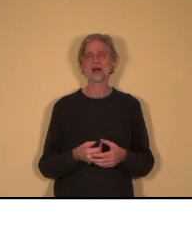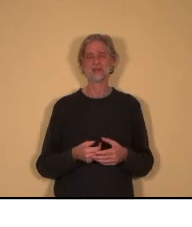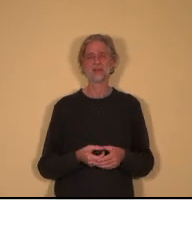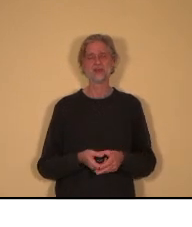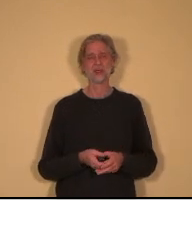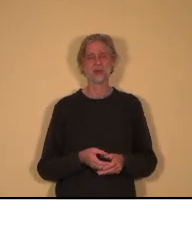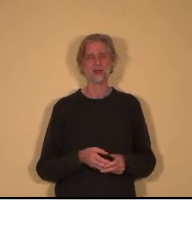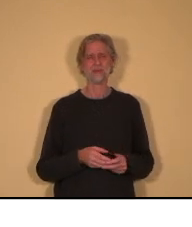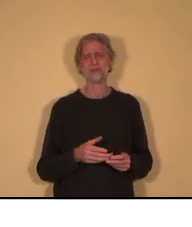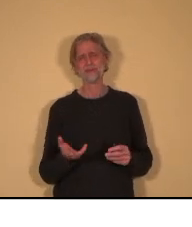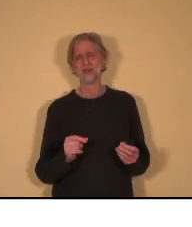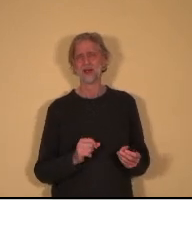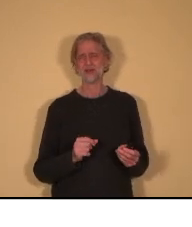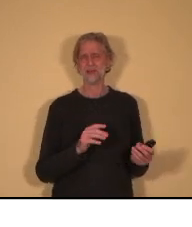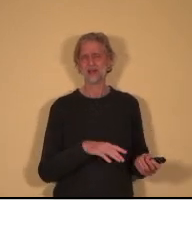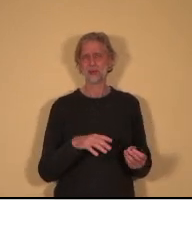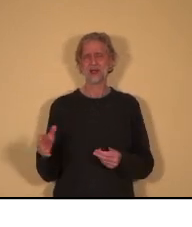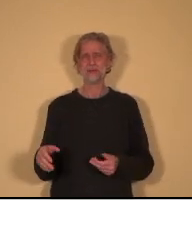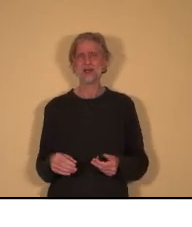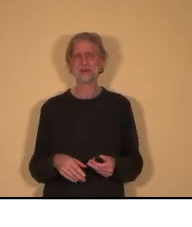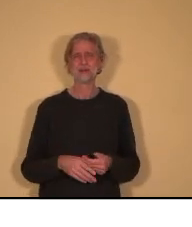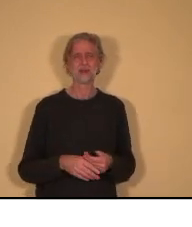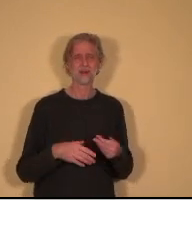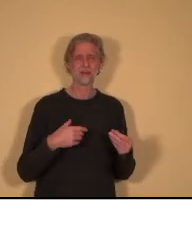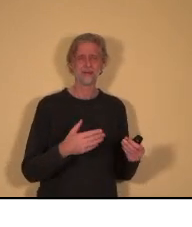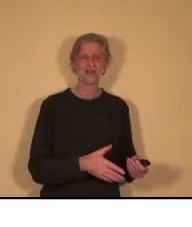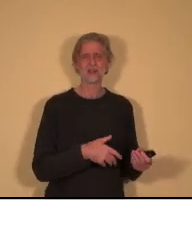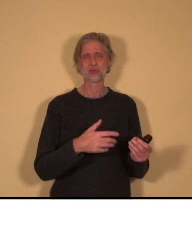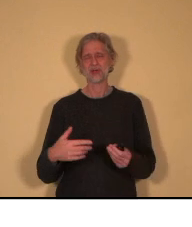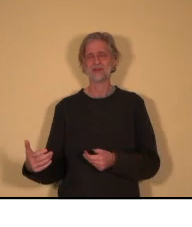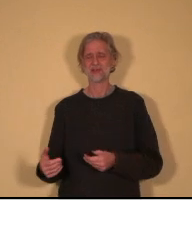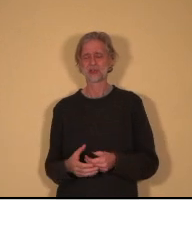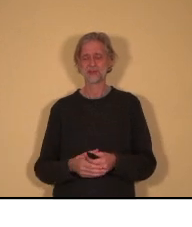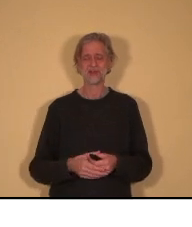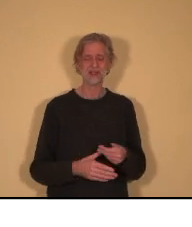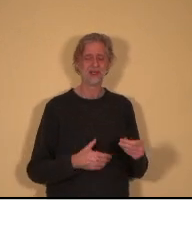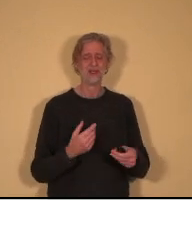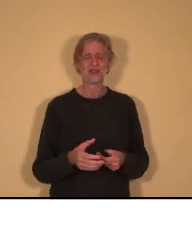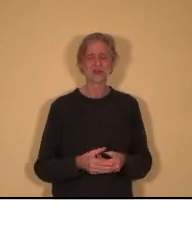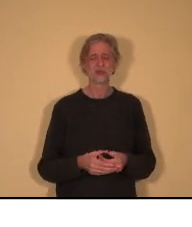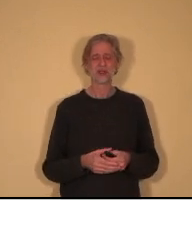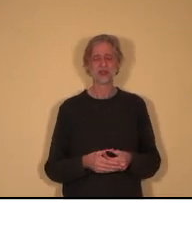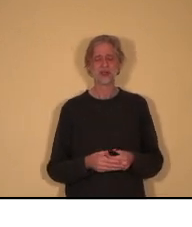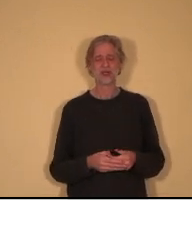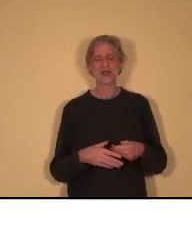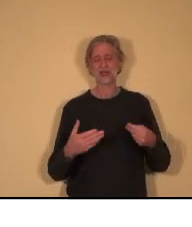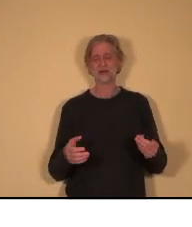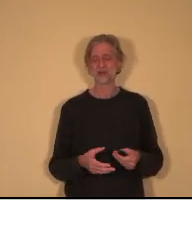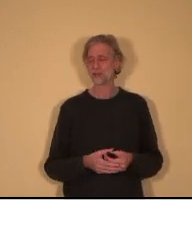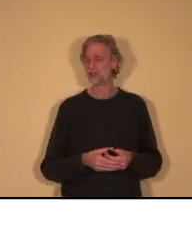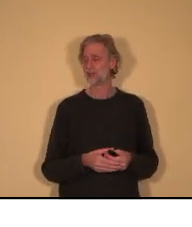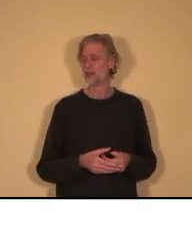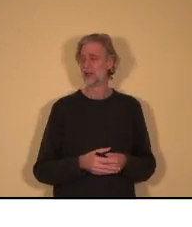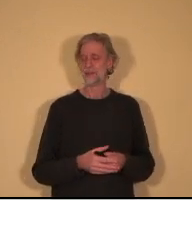minus 253 Grad verflüssigen können. Also Methanol hat mehr Wasserstoff als Wasserstoff an sich. Das muss man natürlich irgendwie erklären.